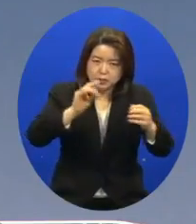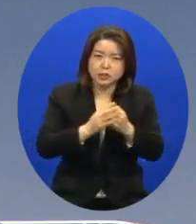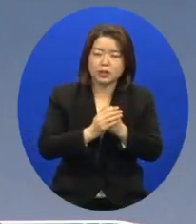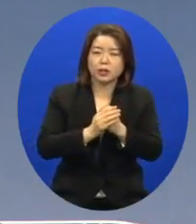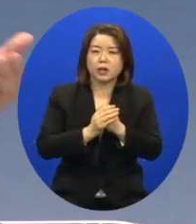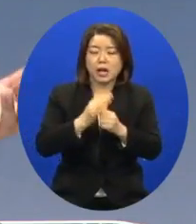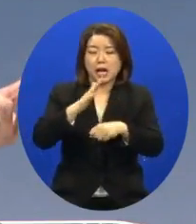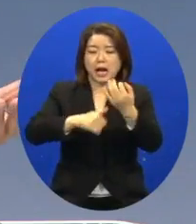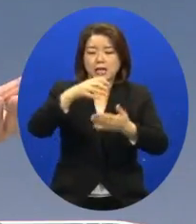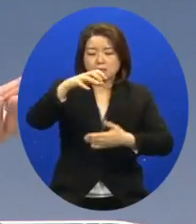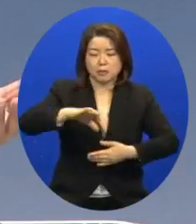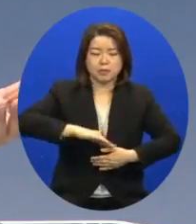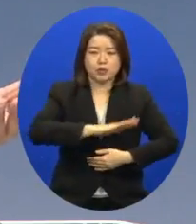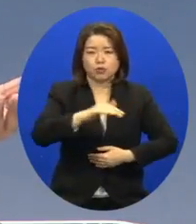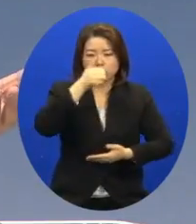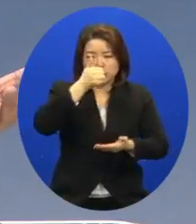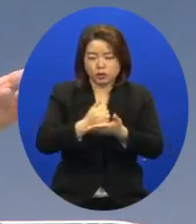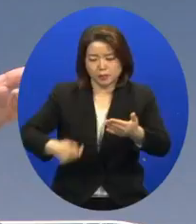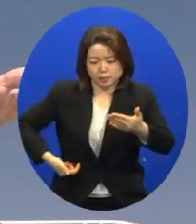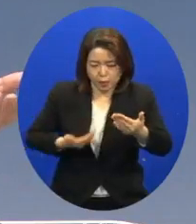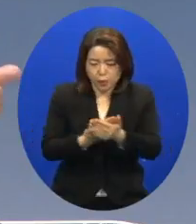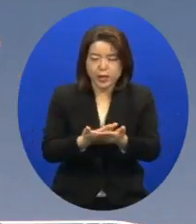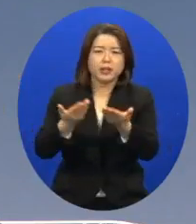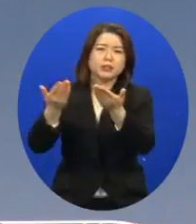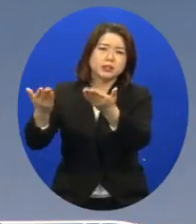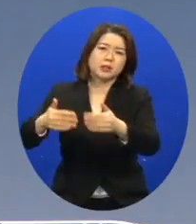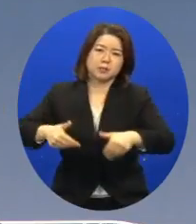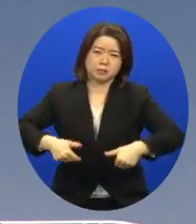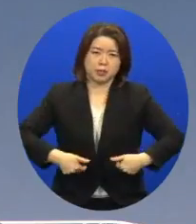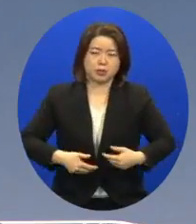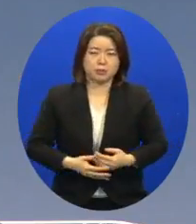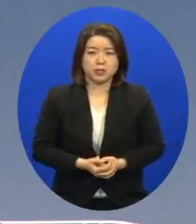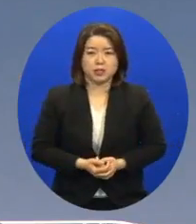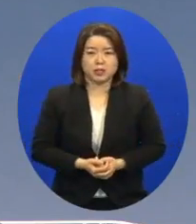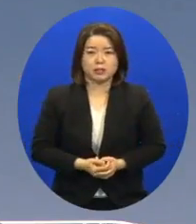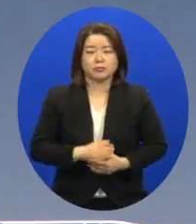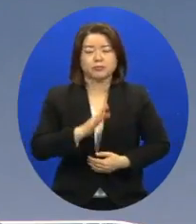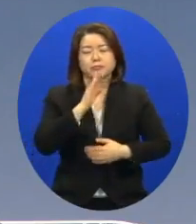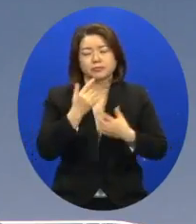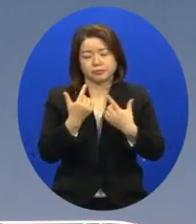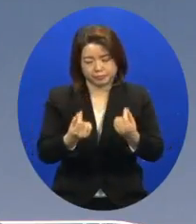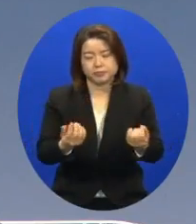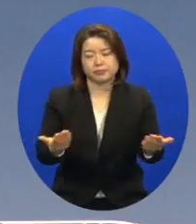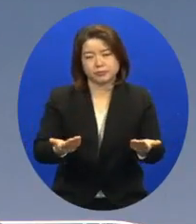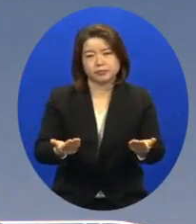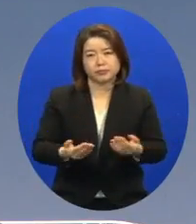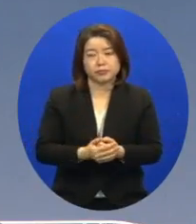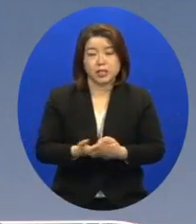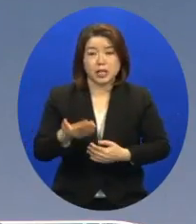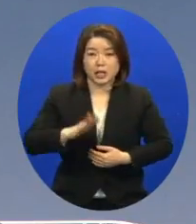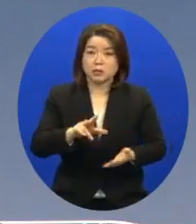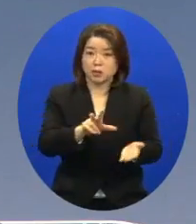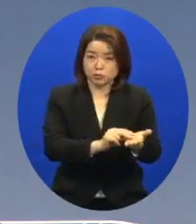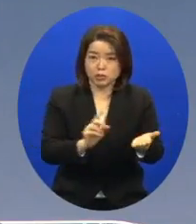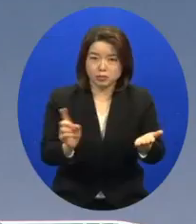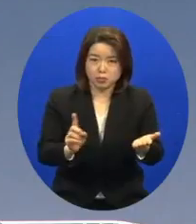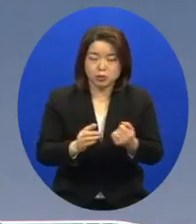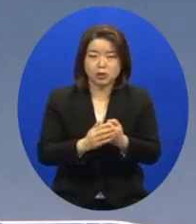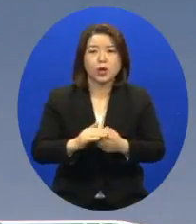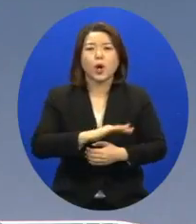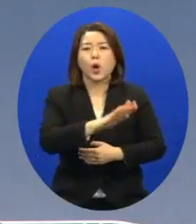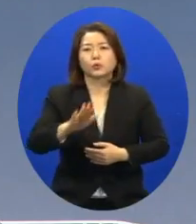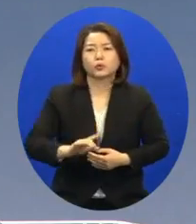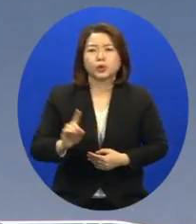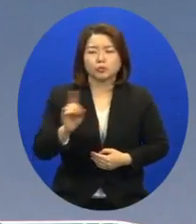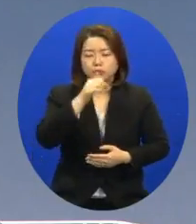죄를 회개해야 한다는 거죠 당연하겠지 근데 문제는 도대체 우리가